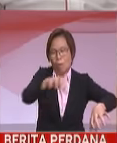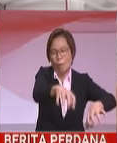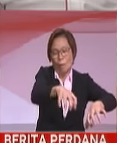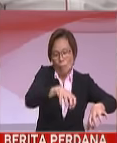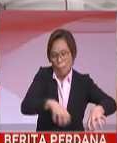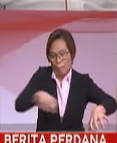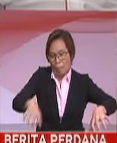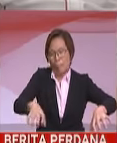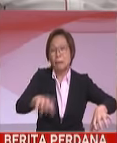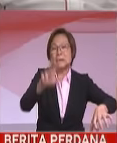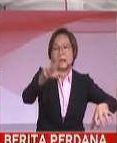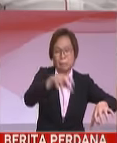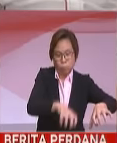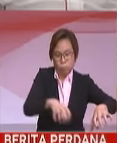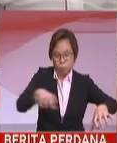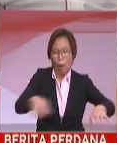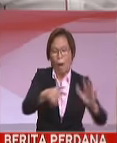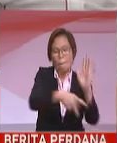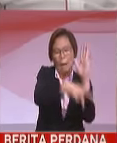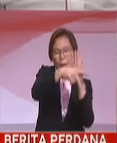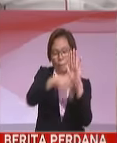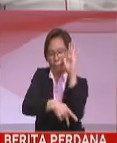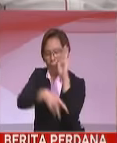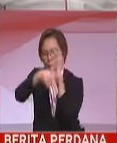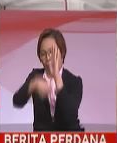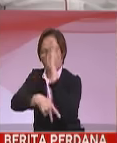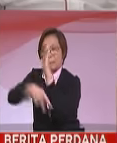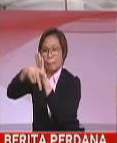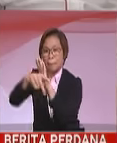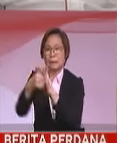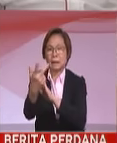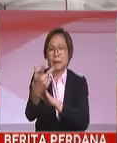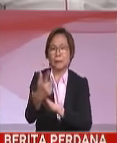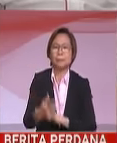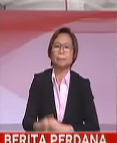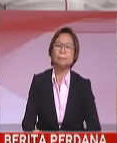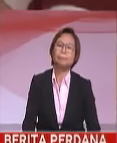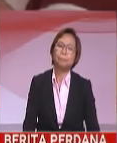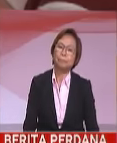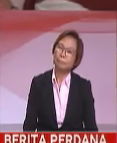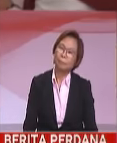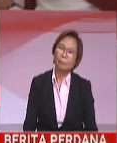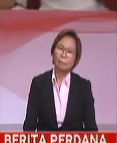tiga parlimen, iaitu Parlimen Kelaman, Parlimen Dungun dan juga Parlimen Hulu Terengganu.